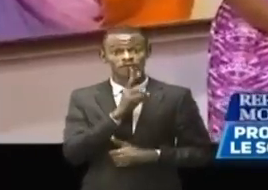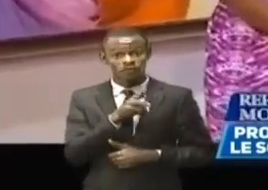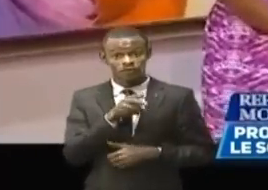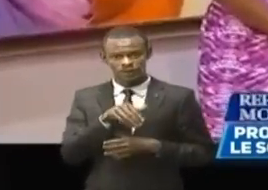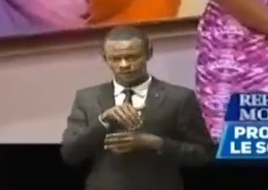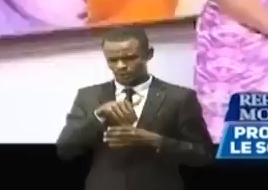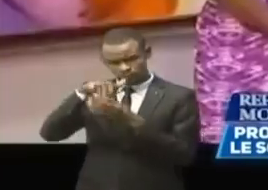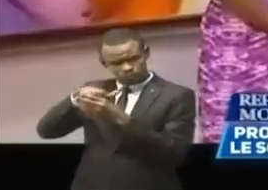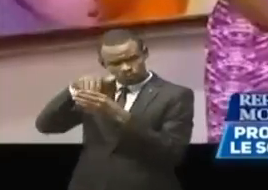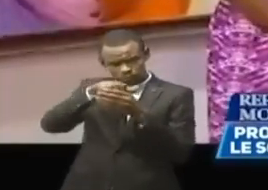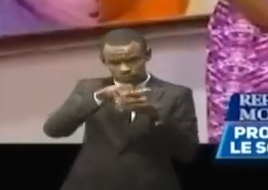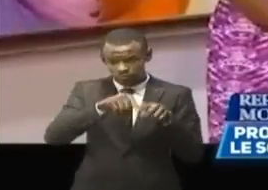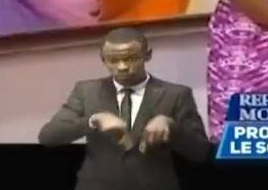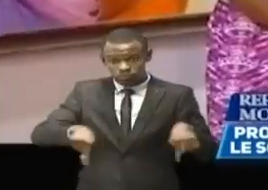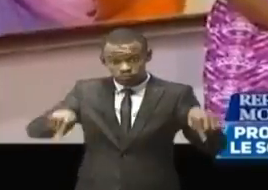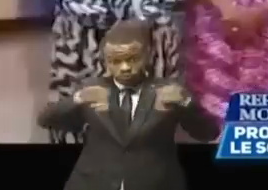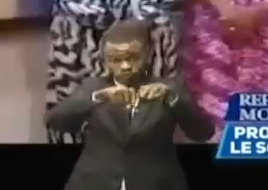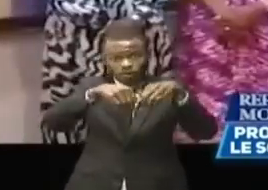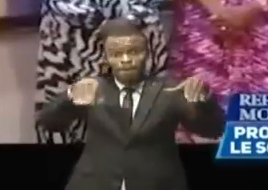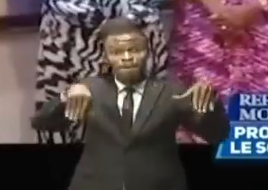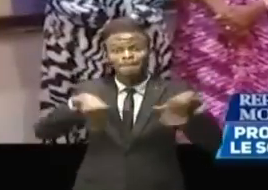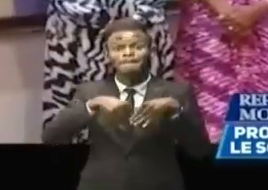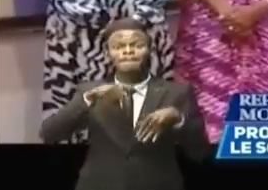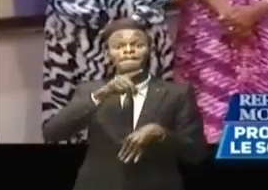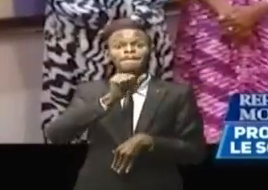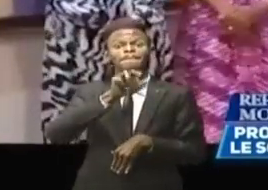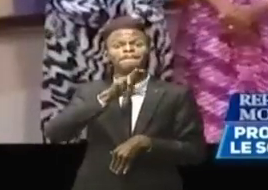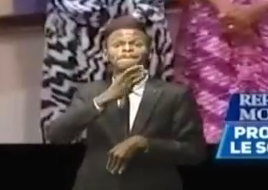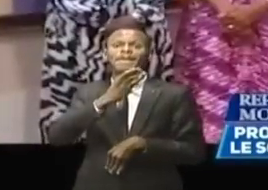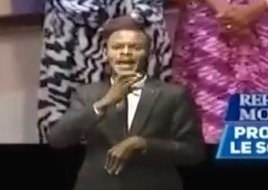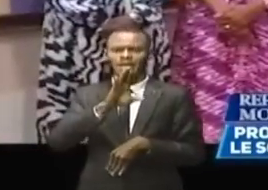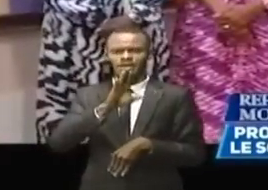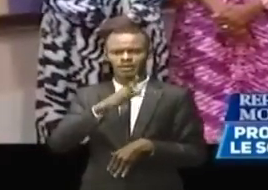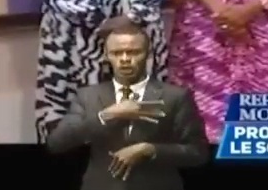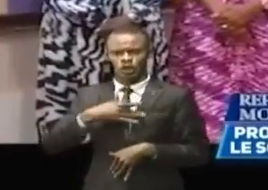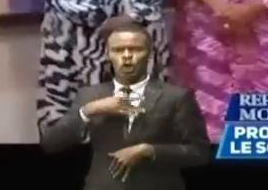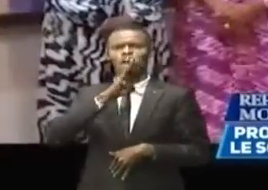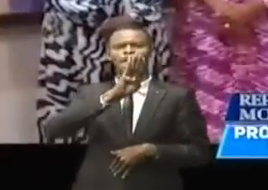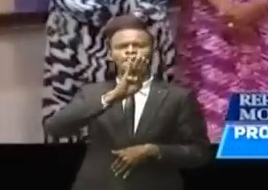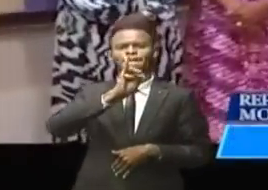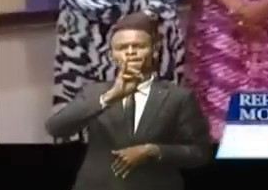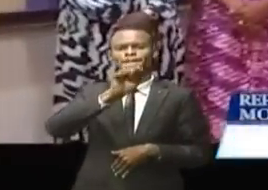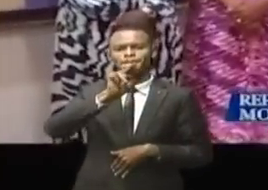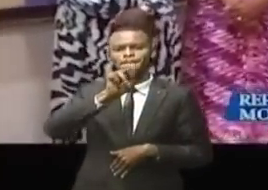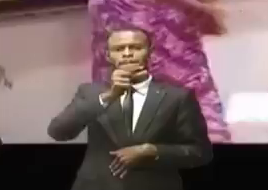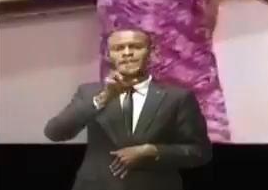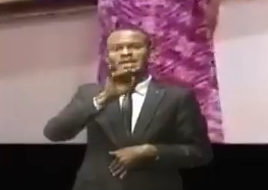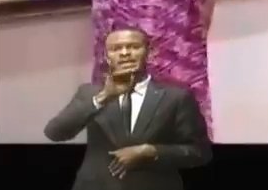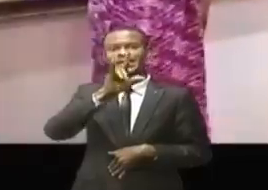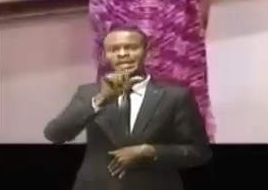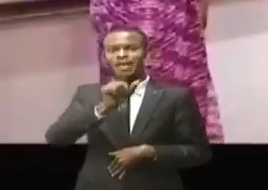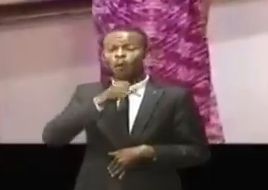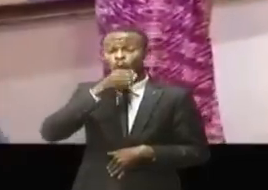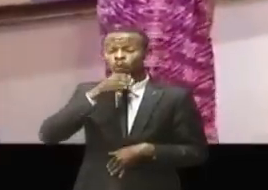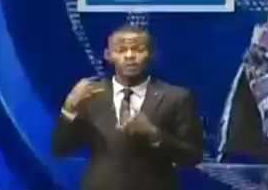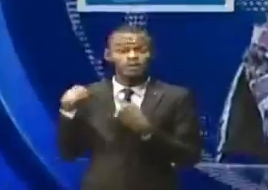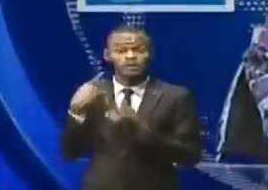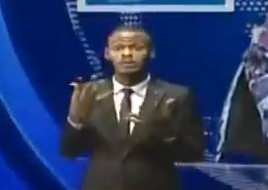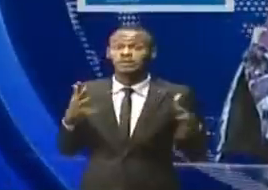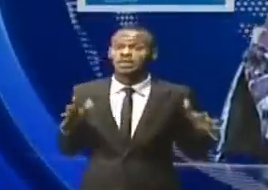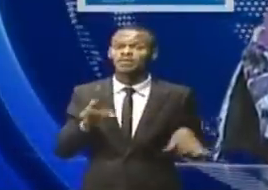tonnes, les parcs agro-industriels de Bingila existent depuis 7 ans et encadrent les petits producteurs de la